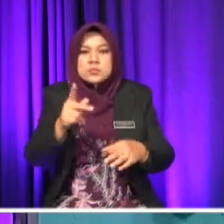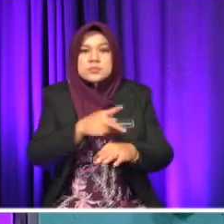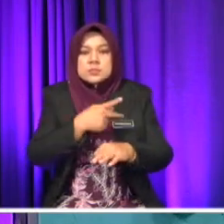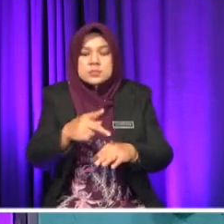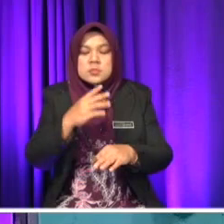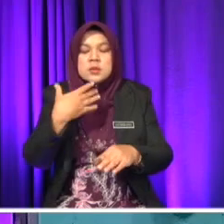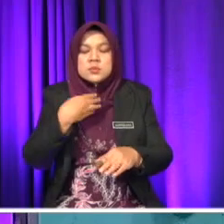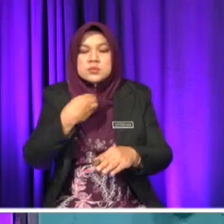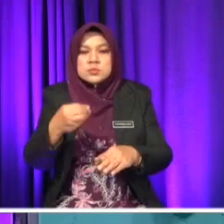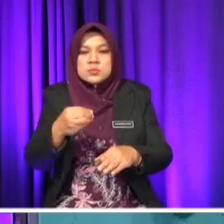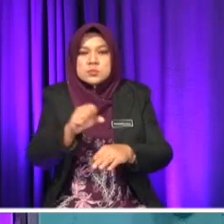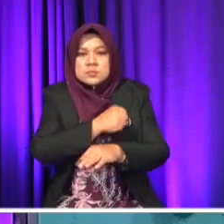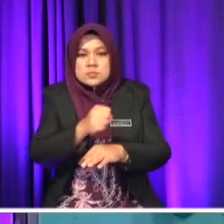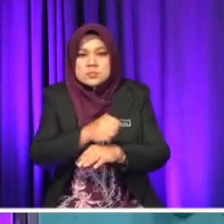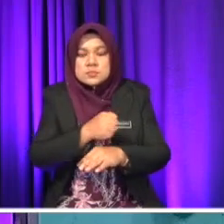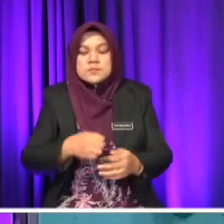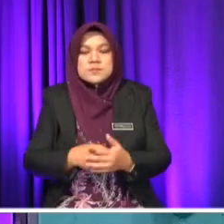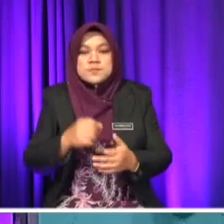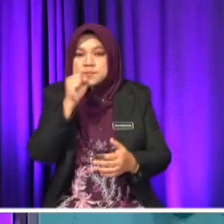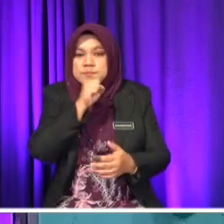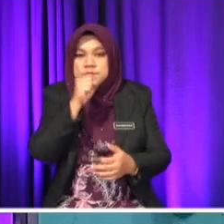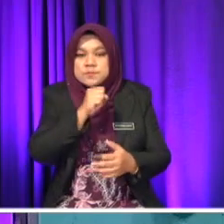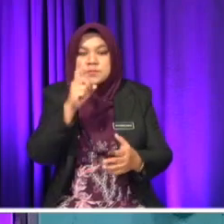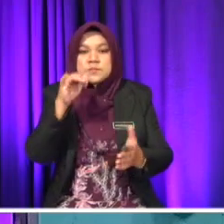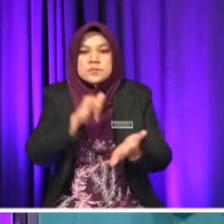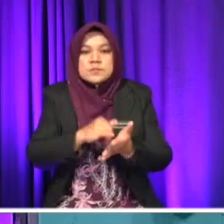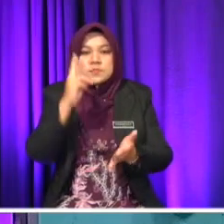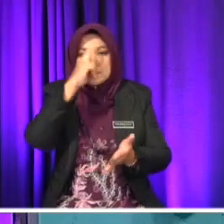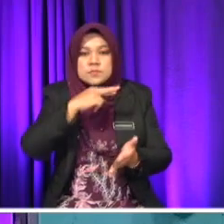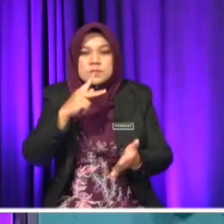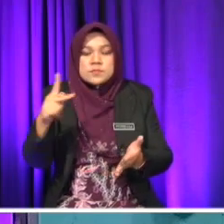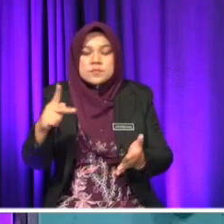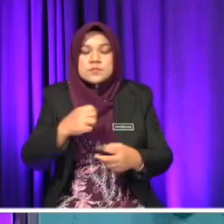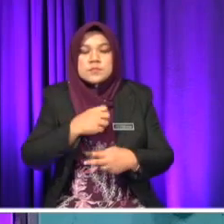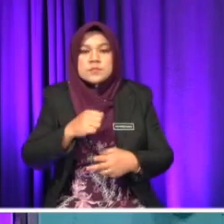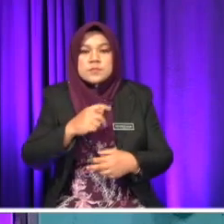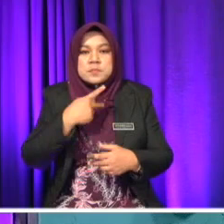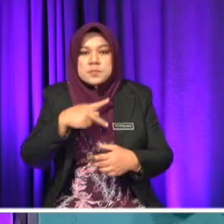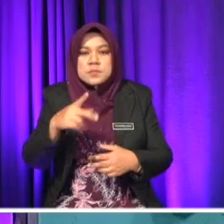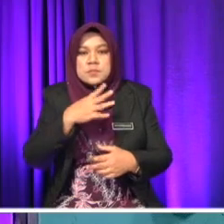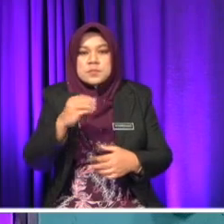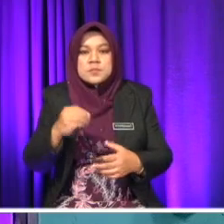juga menyanyi jadi itu merupakan keprihatinan dan sensitivity